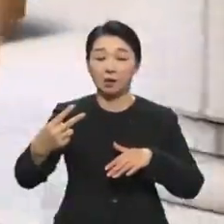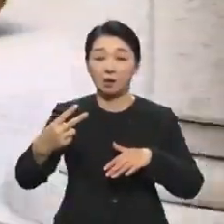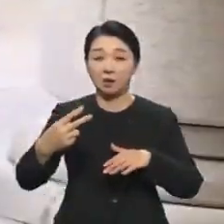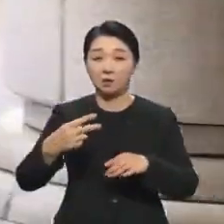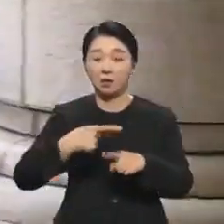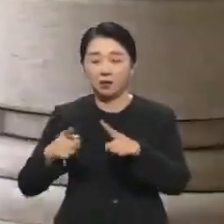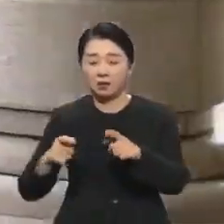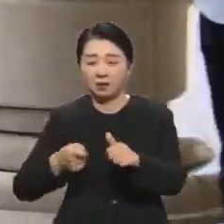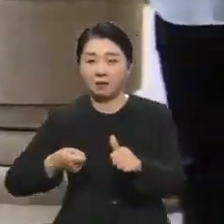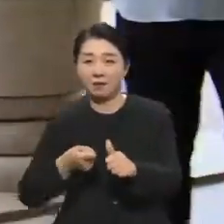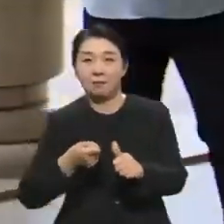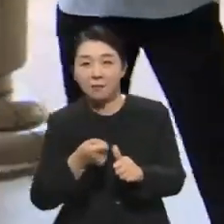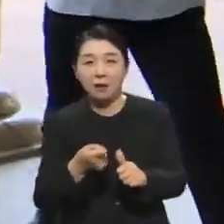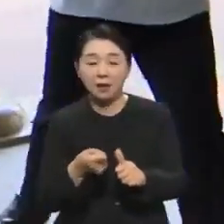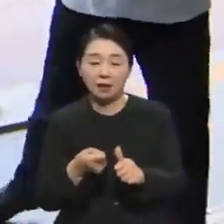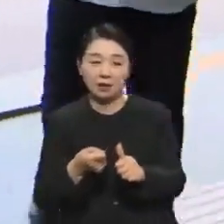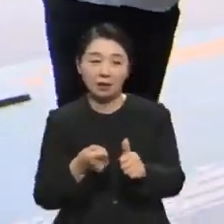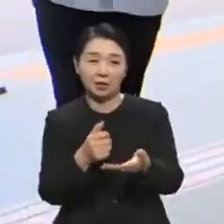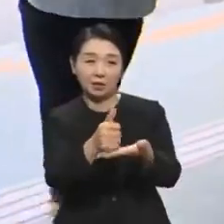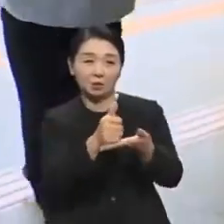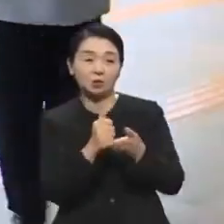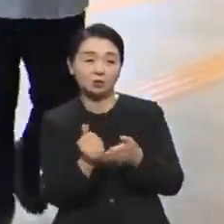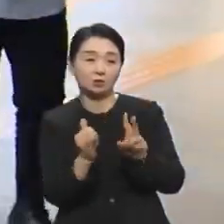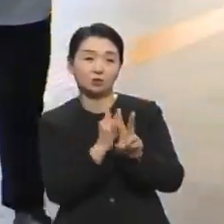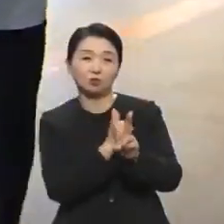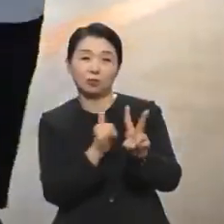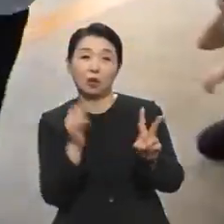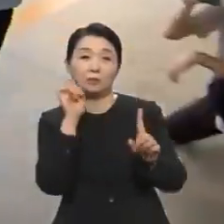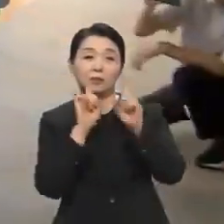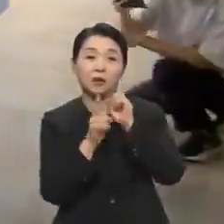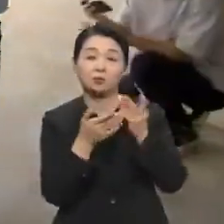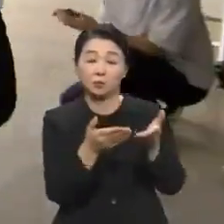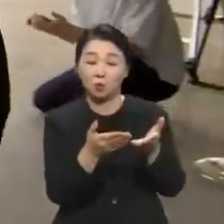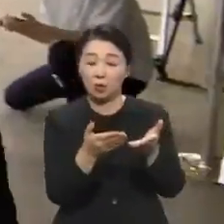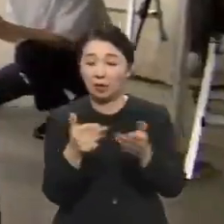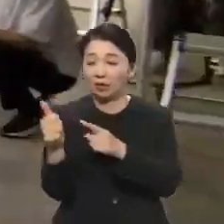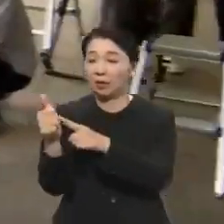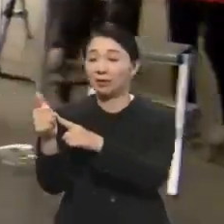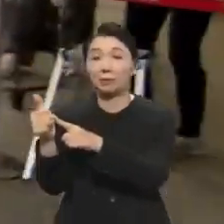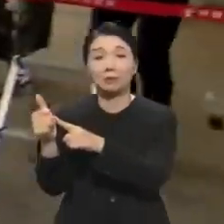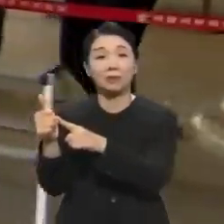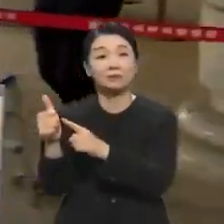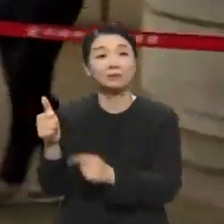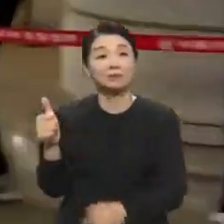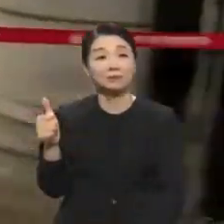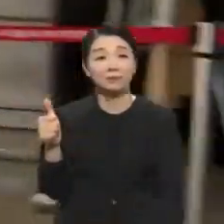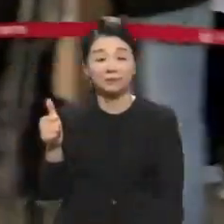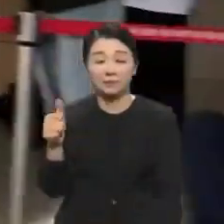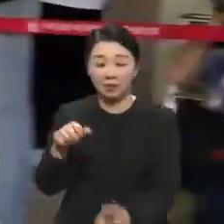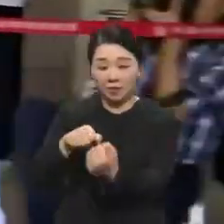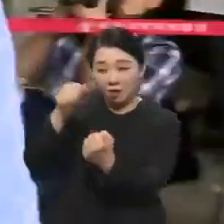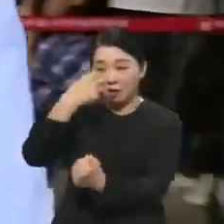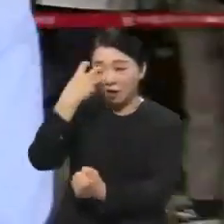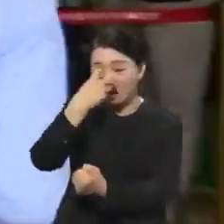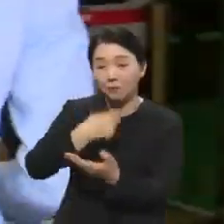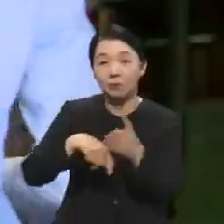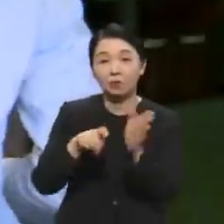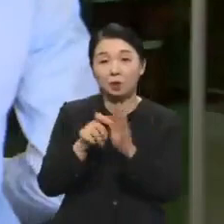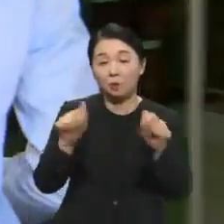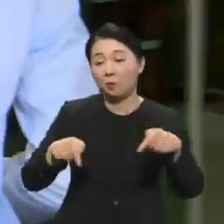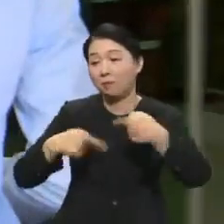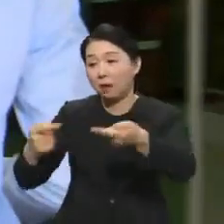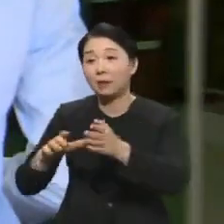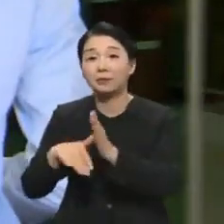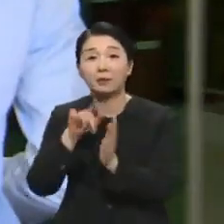휘둘러서 승객 2명을 다치게 한 50대 남성 A씨가 영장실질심사를 위해서 법원에 들어서면서